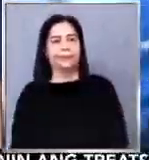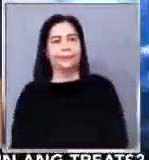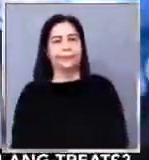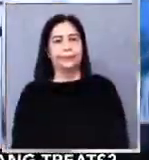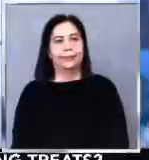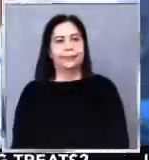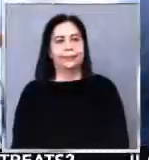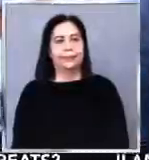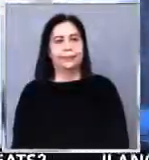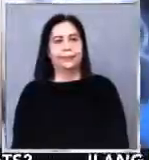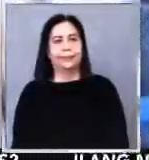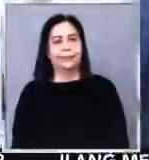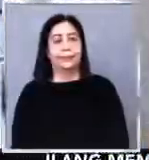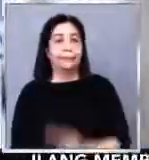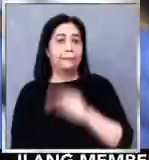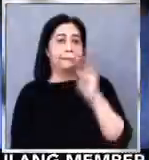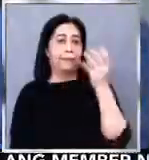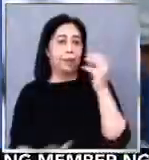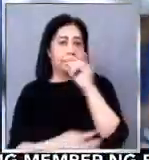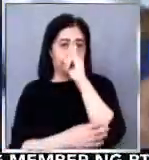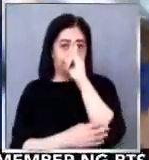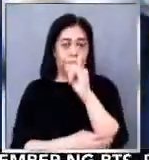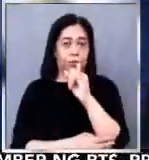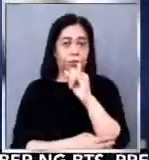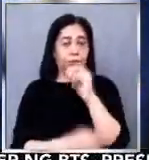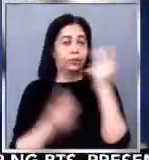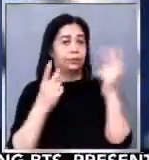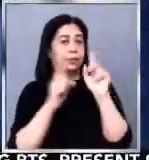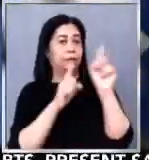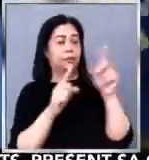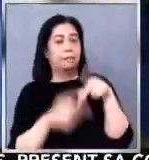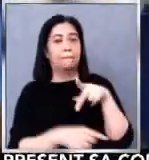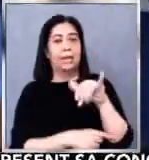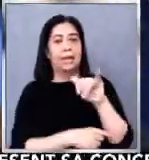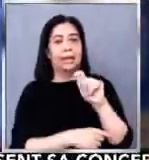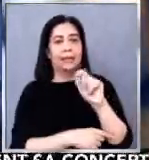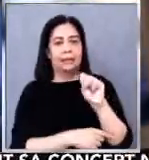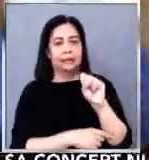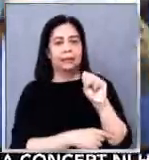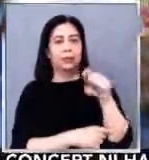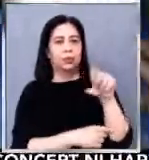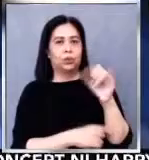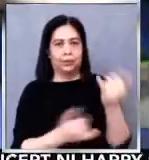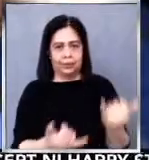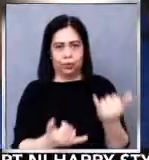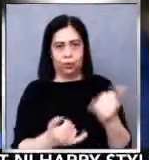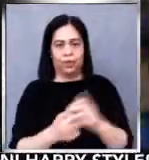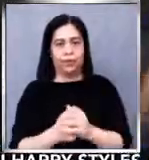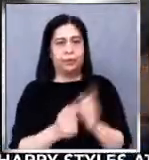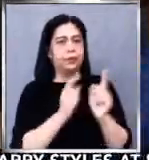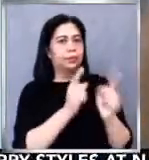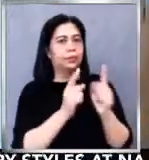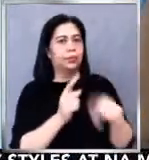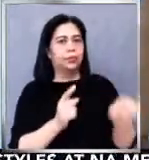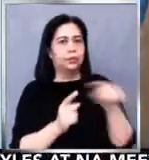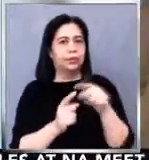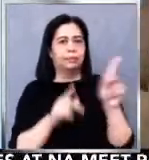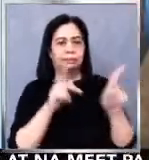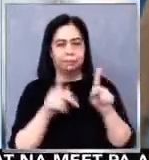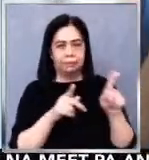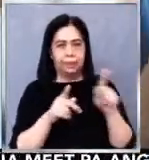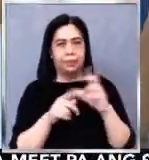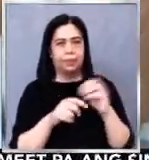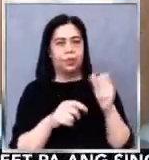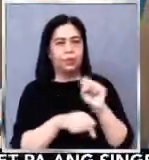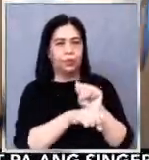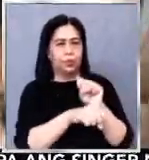Si Manila Mayor Isko Moreno naman bumisita sa Payatas, Quezon City ngayong araw. Kinuusap niya ang mga residente at manggagawa